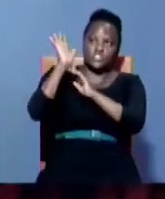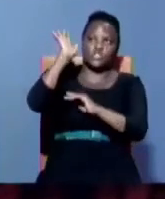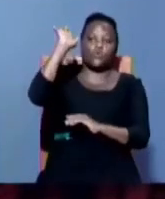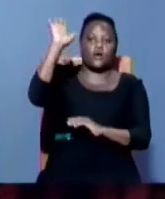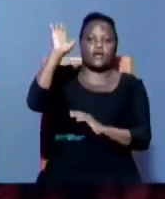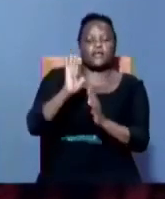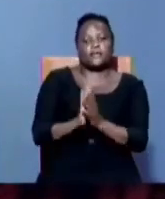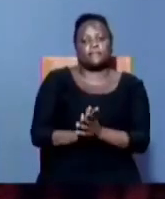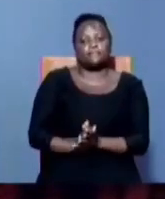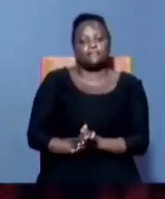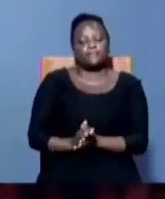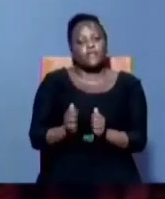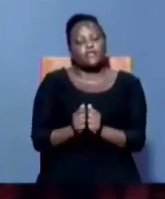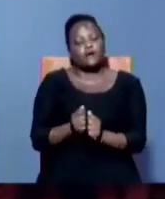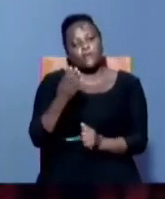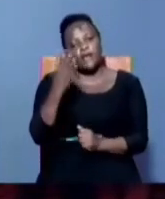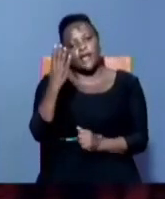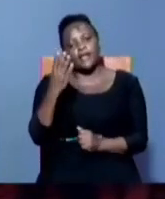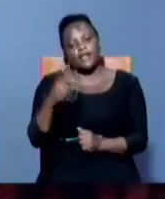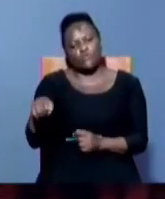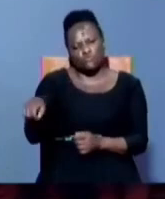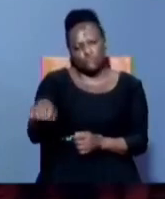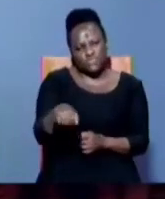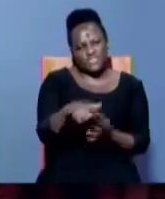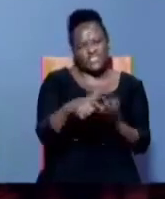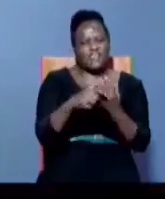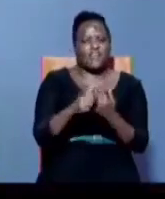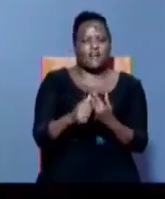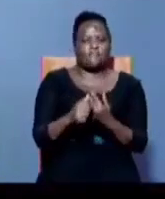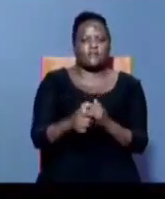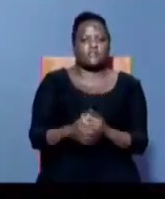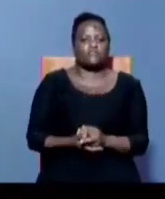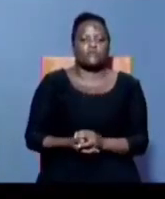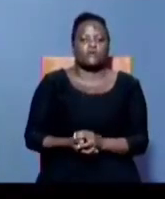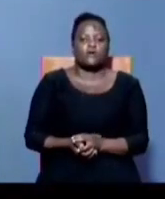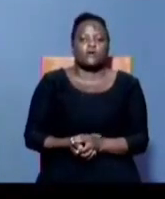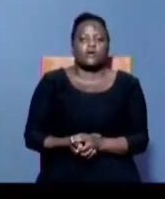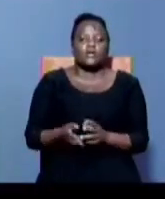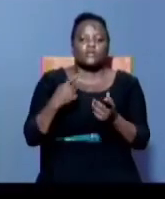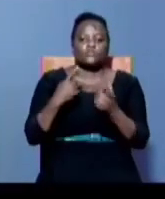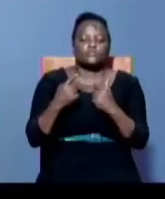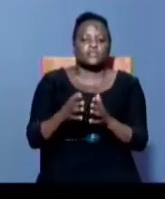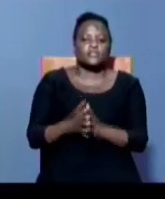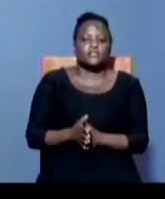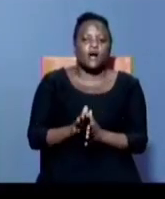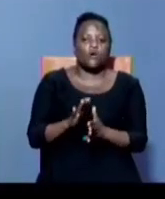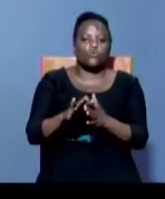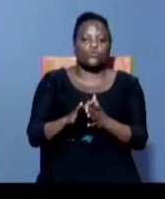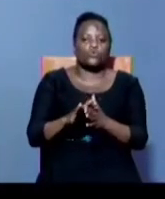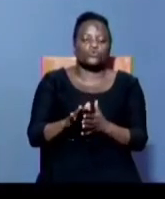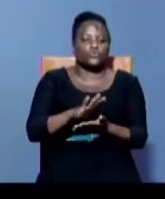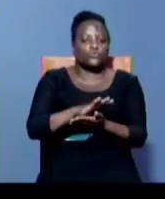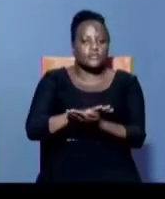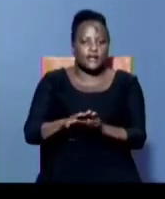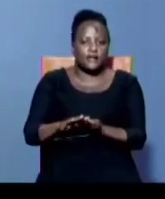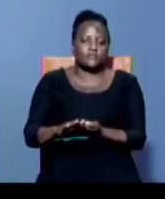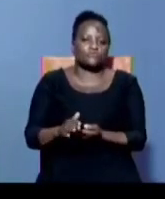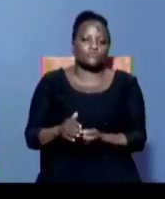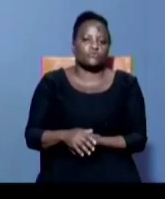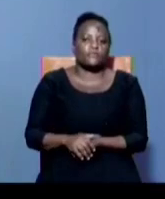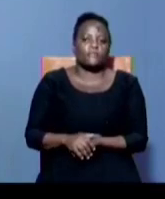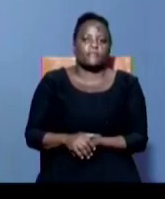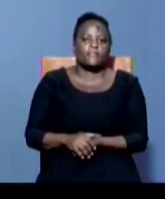Lakini jambo la nne, ile damu ikinyunyiswa ilikuwa inatuzungumza wapi? Ile damu ilikuwa inazungumzia juu ya utakaso, lakini utakaso huu sio